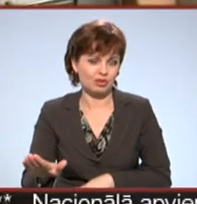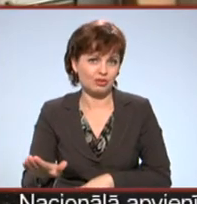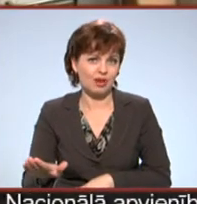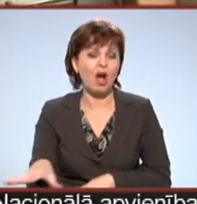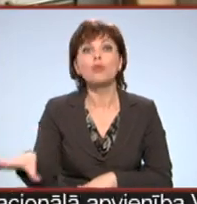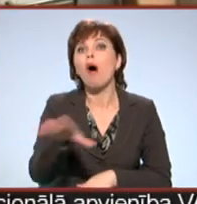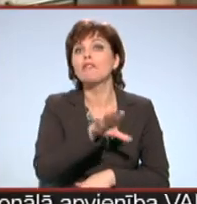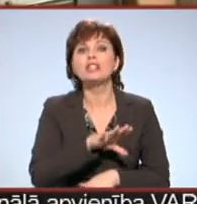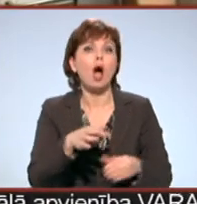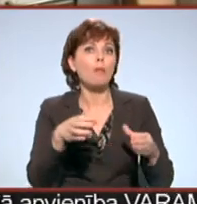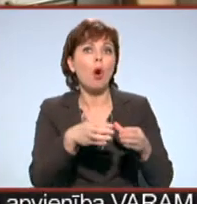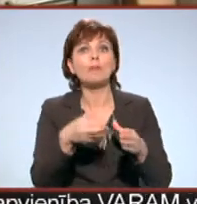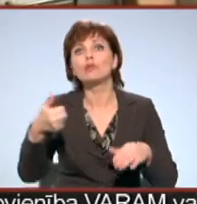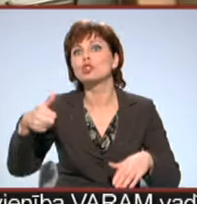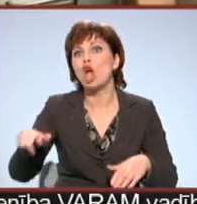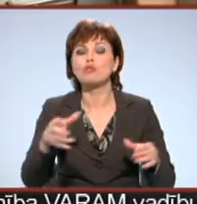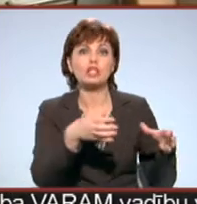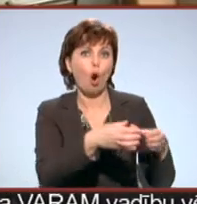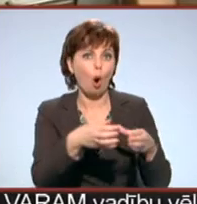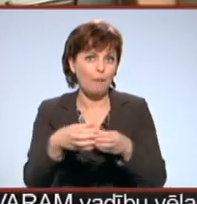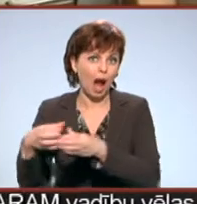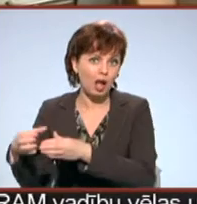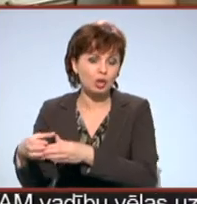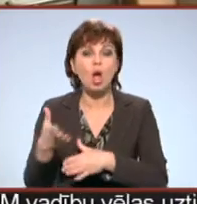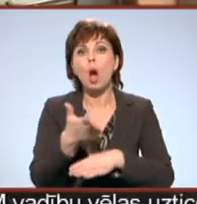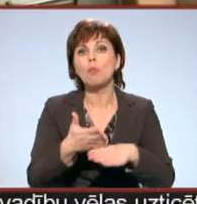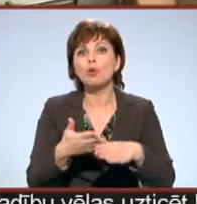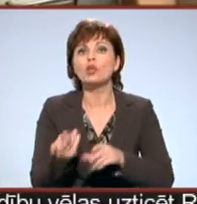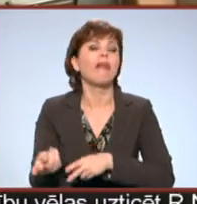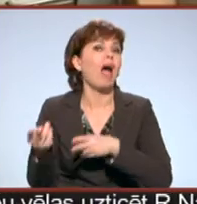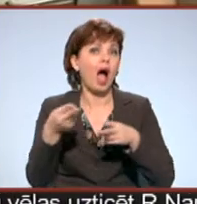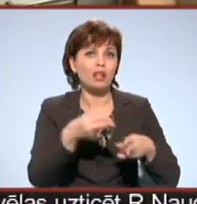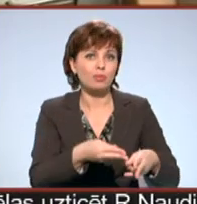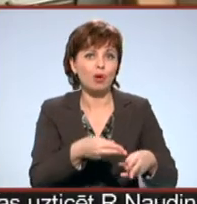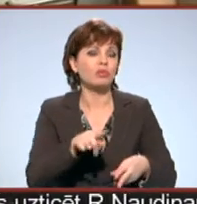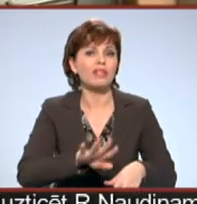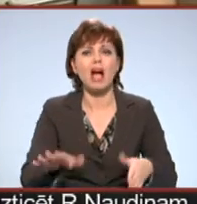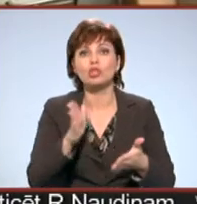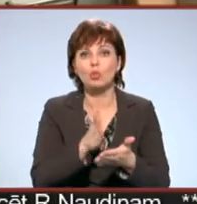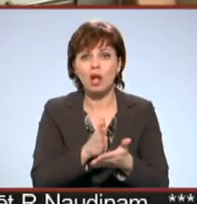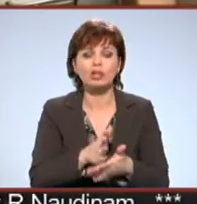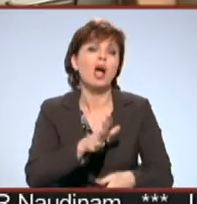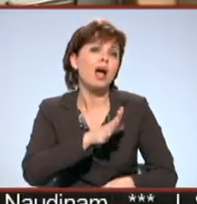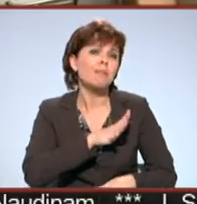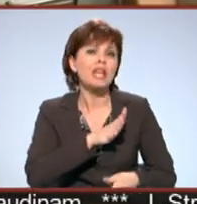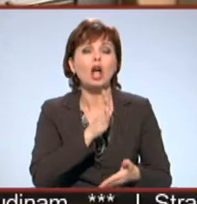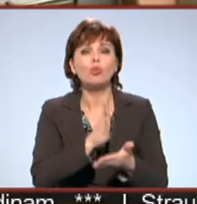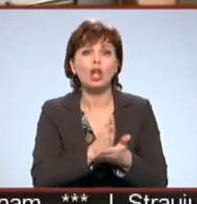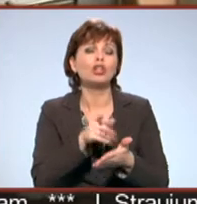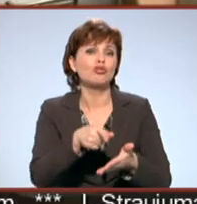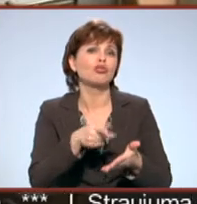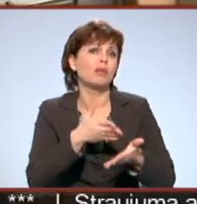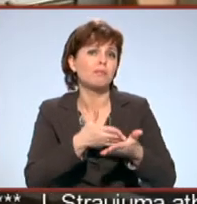No visām komandām, no 16 komandām tagad pulsa neatbrauks un tas nenotiks. Ir notikuši jau bijuši